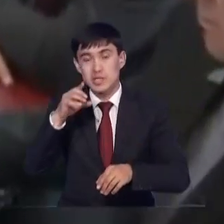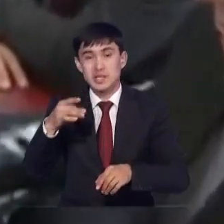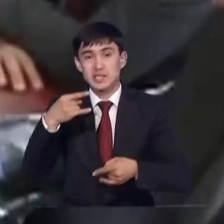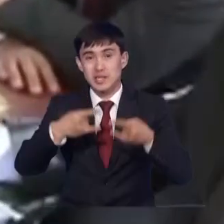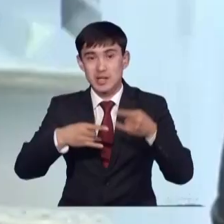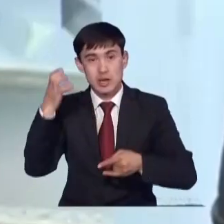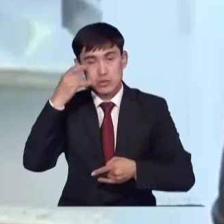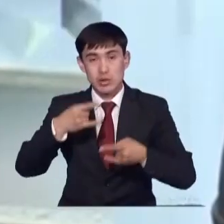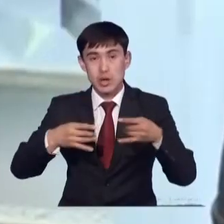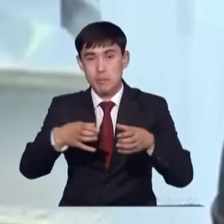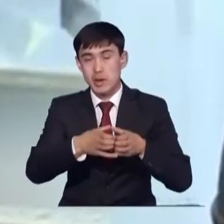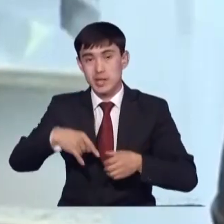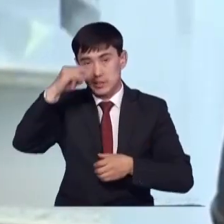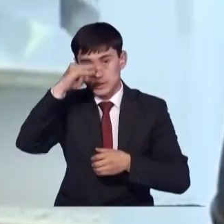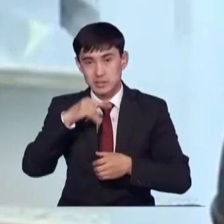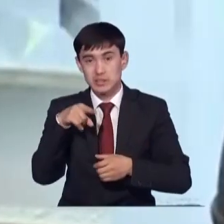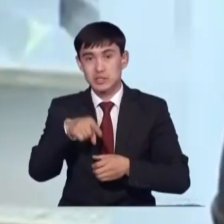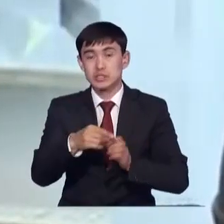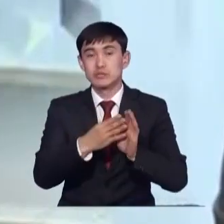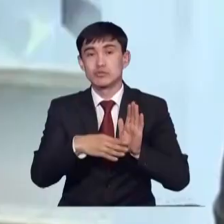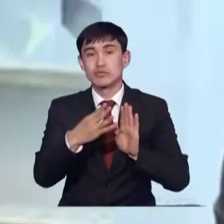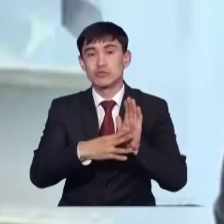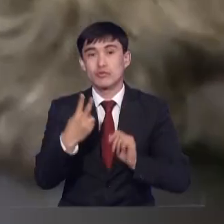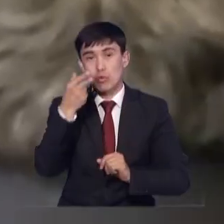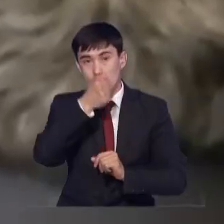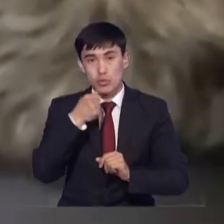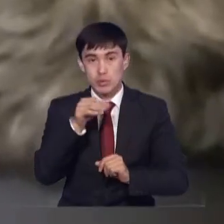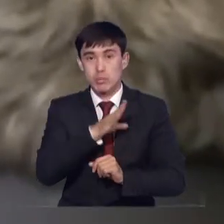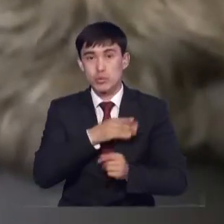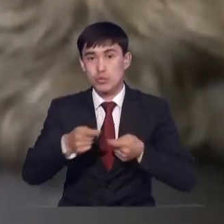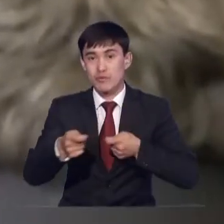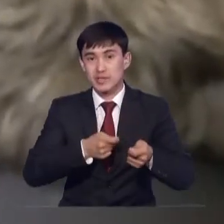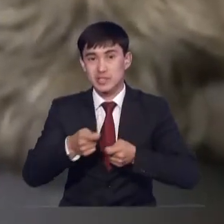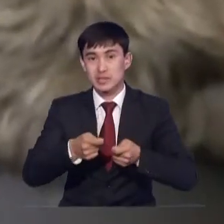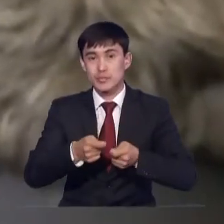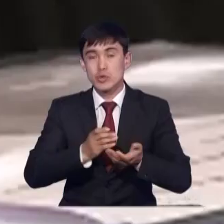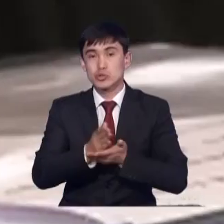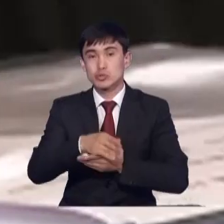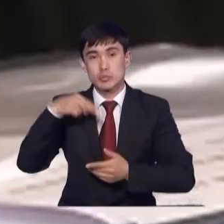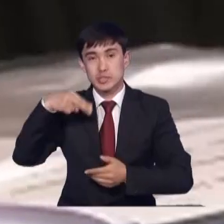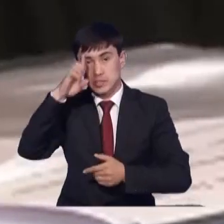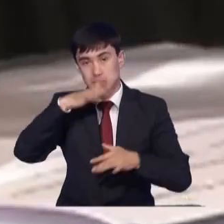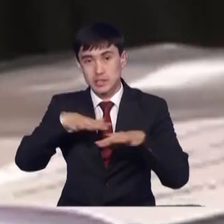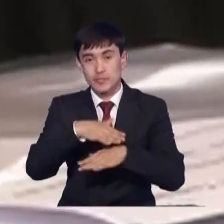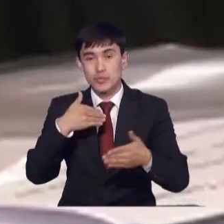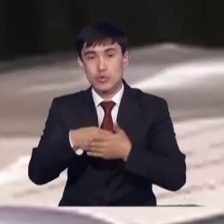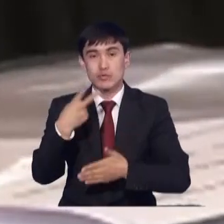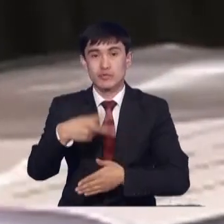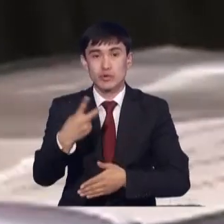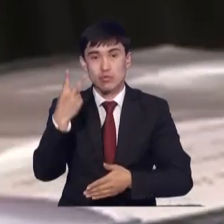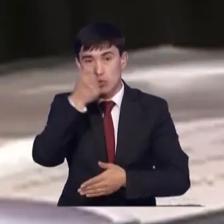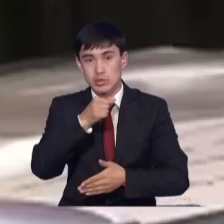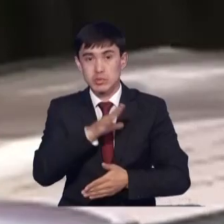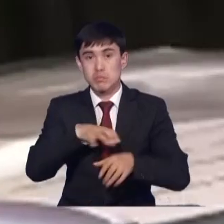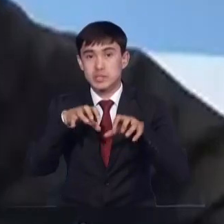Казахстан с 1992 года был руководителем пресс-службы президента страны до 2002 года являлся